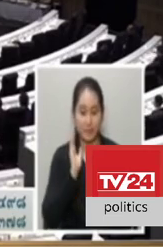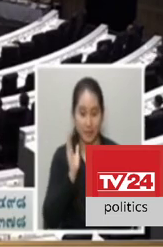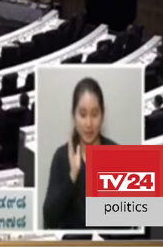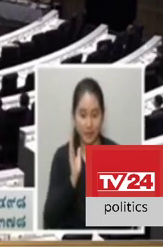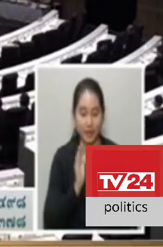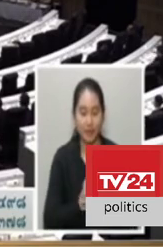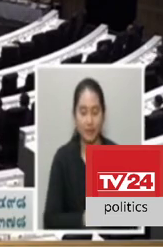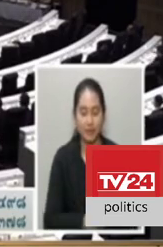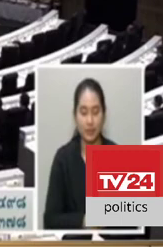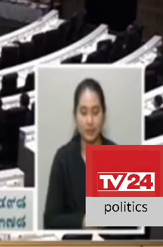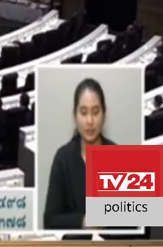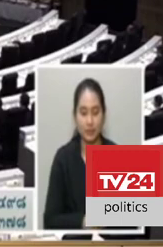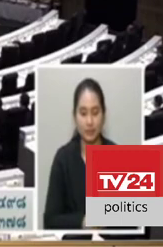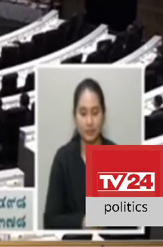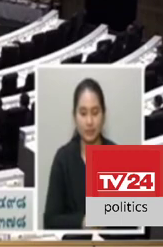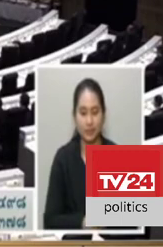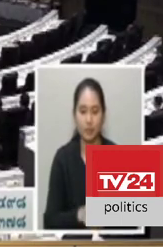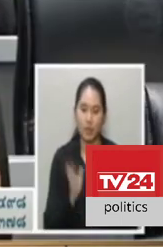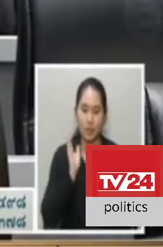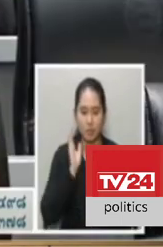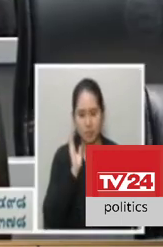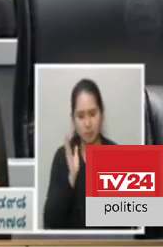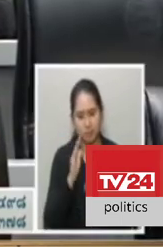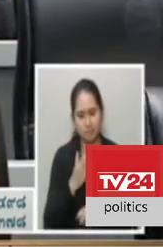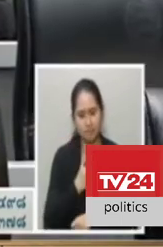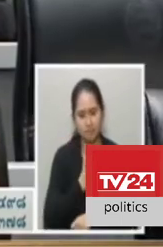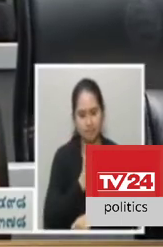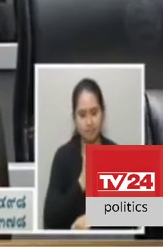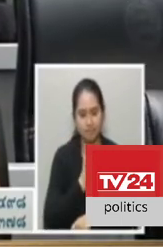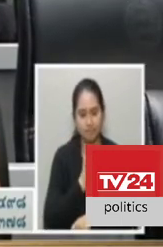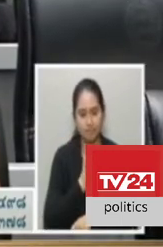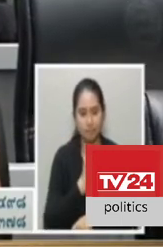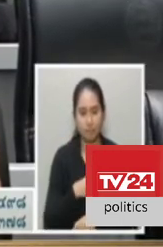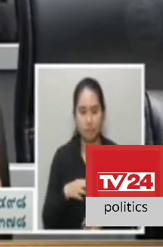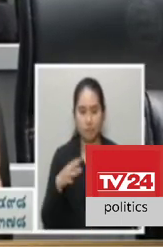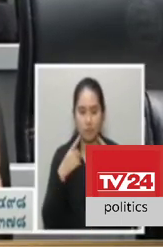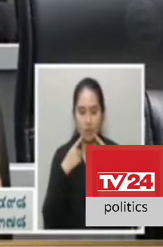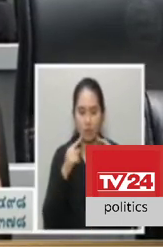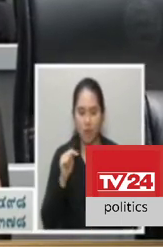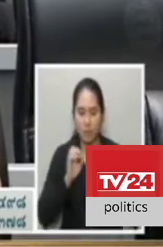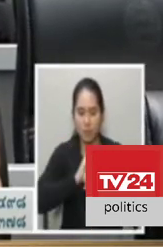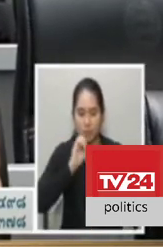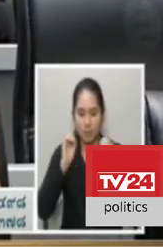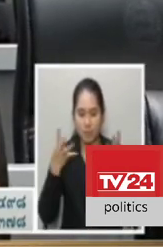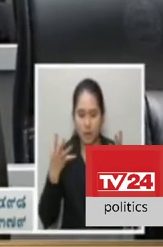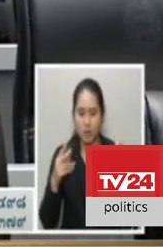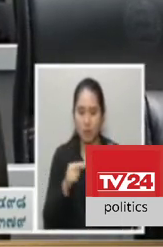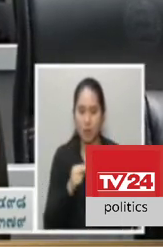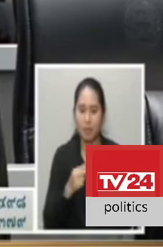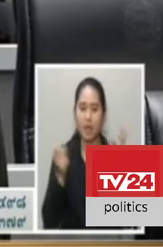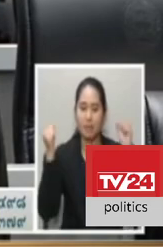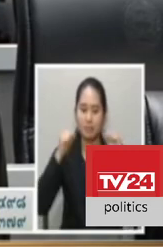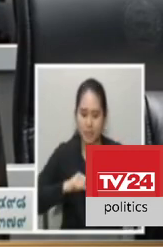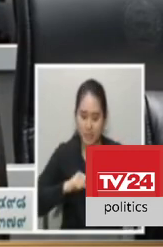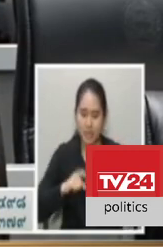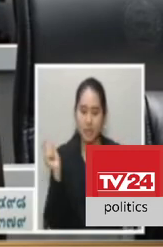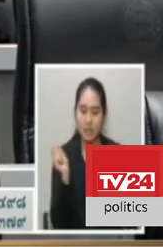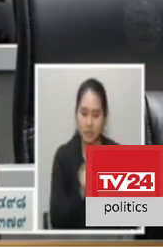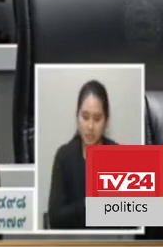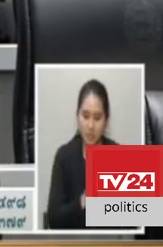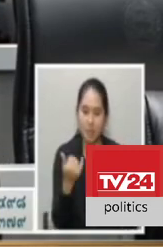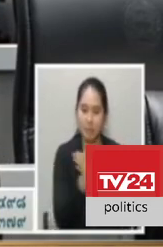งคำชี้แจงของท่านก็ยังทำให้ไม่ได้รับคำตอบที่ชัดเจนอยู่ดีว่าสรุปแล้วจะลงนาม15หรือ16ประเทศอย่าง